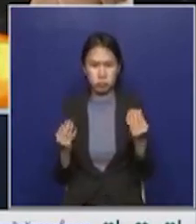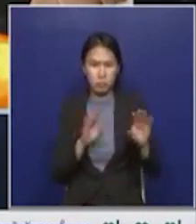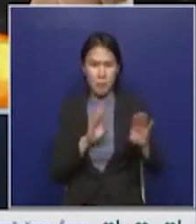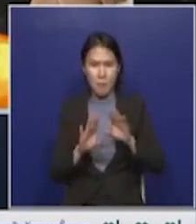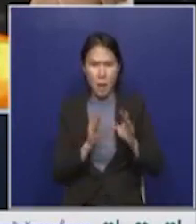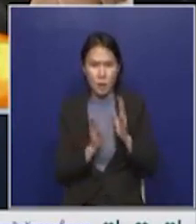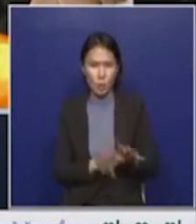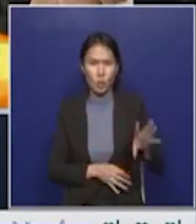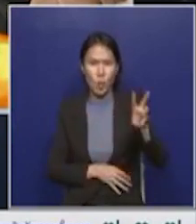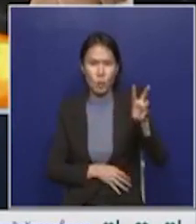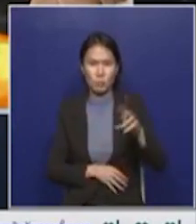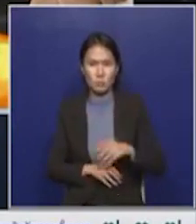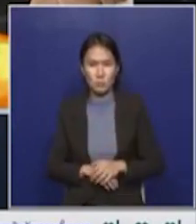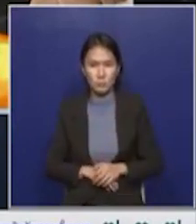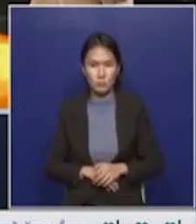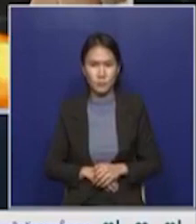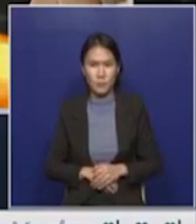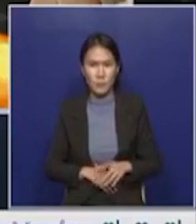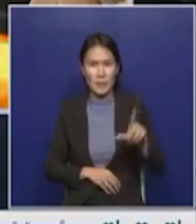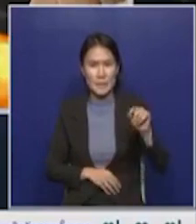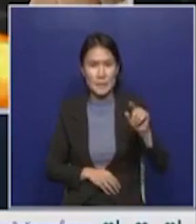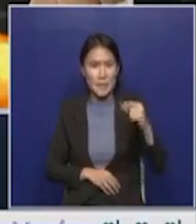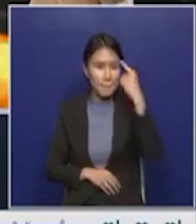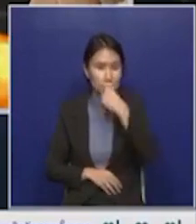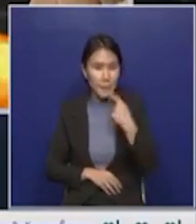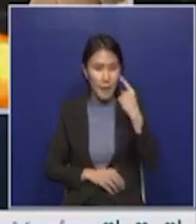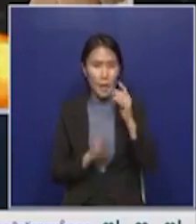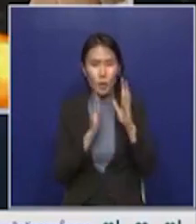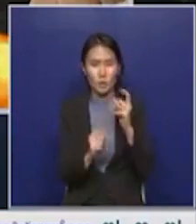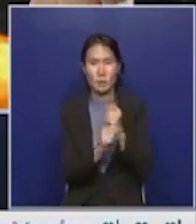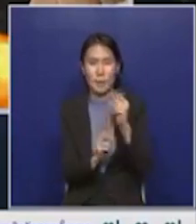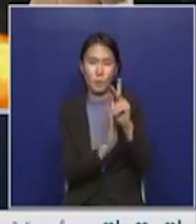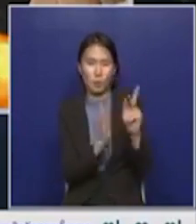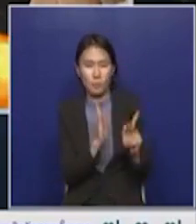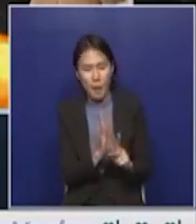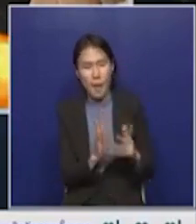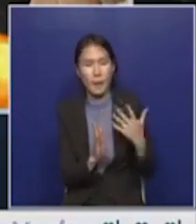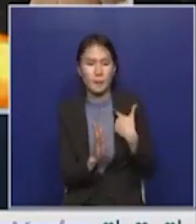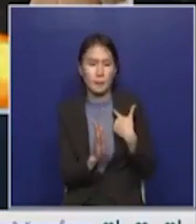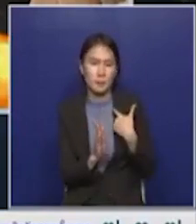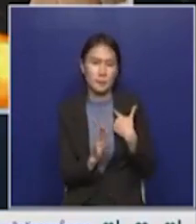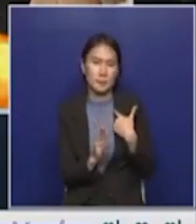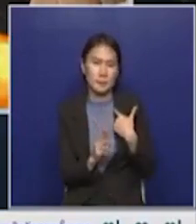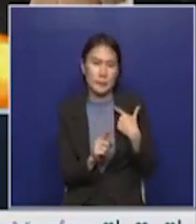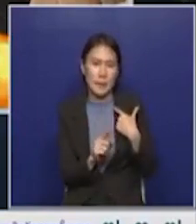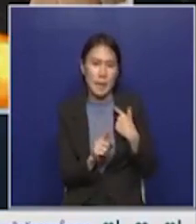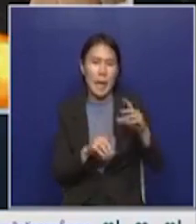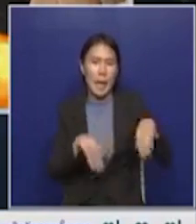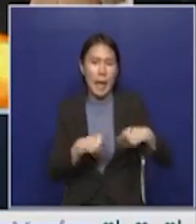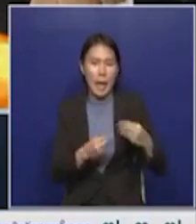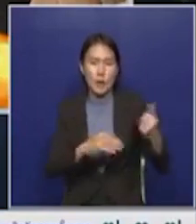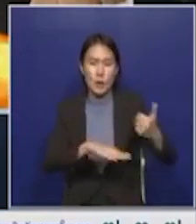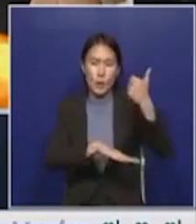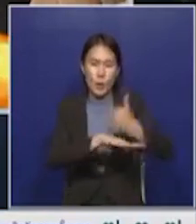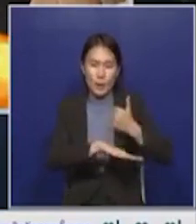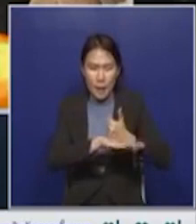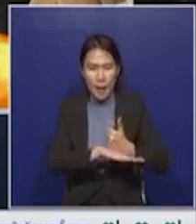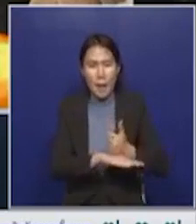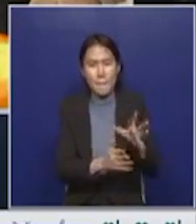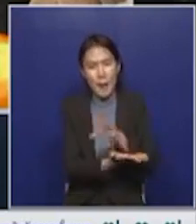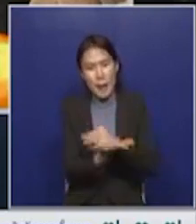6คน20คนต่อมาเป็นนักรัฐศาสตร์นะกฎหมายให้โดยที่ประชุมอธิการบดี